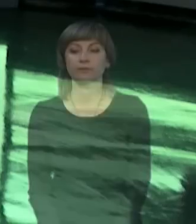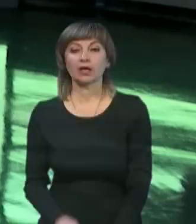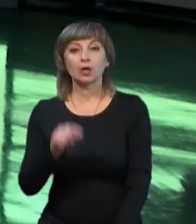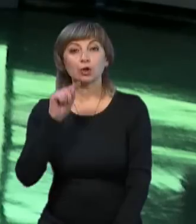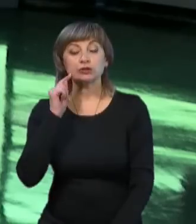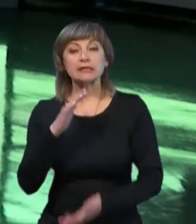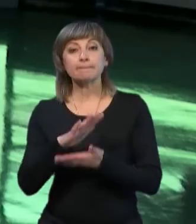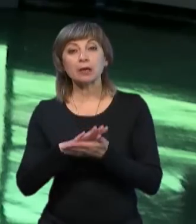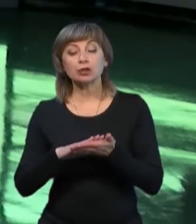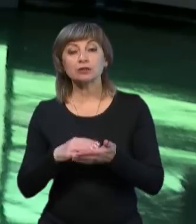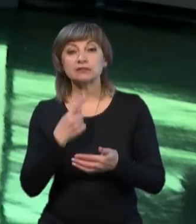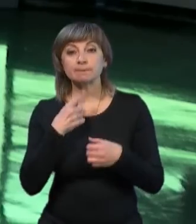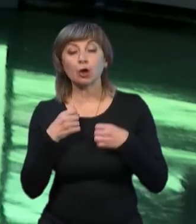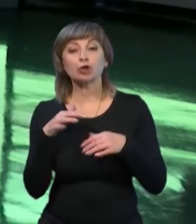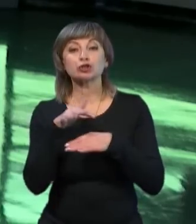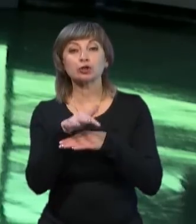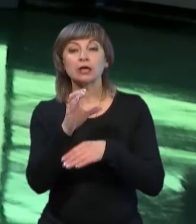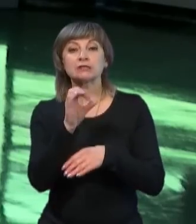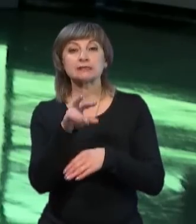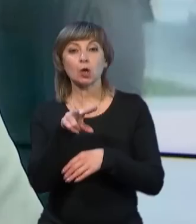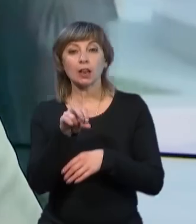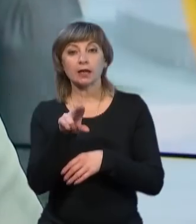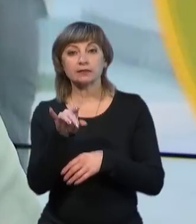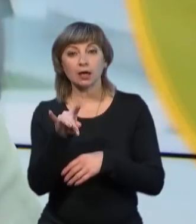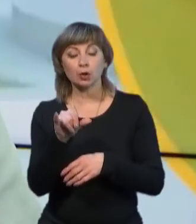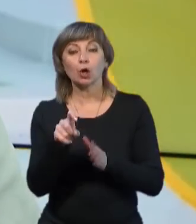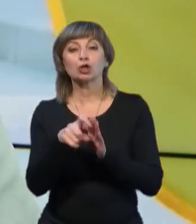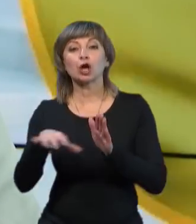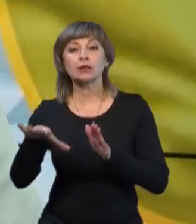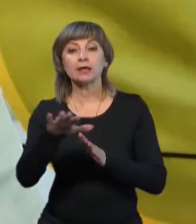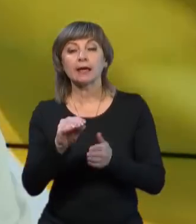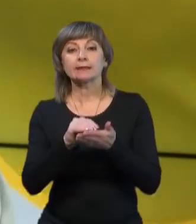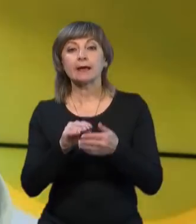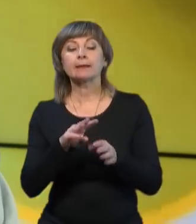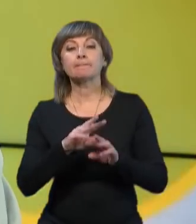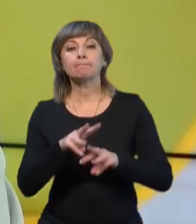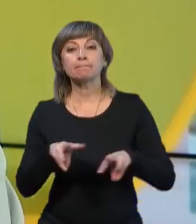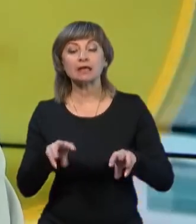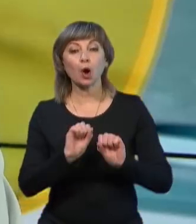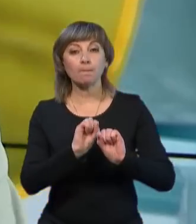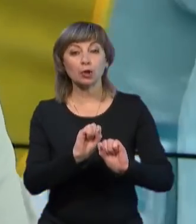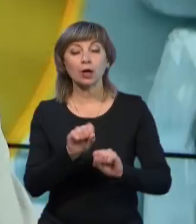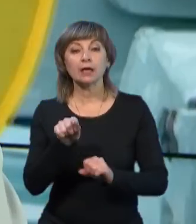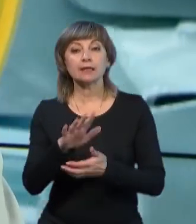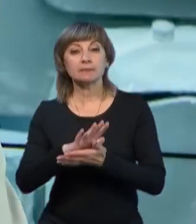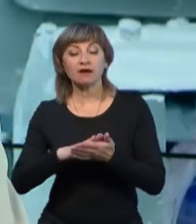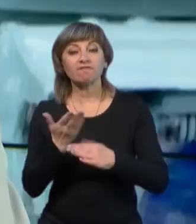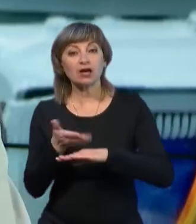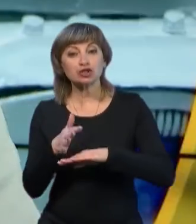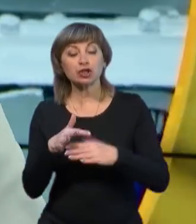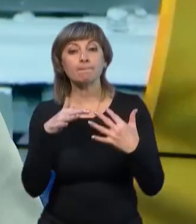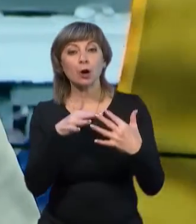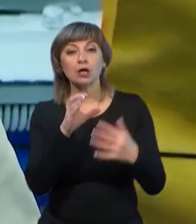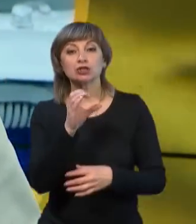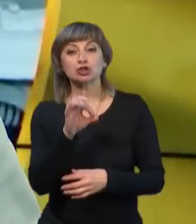Росіяни продовжують спроби штурму Соледару на Донеччині. За даними Міноборони України, там тривають важкі бої.